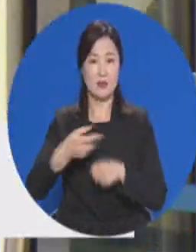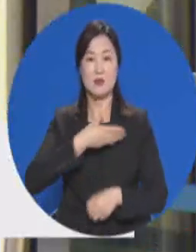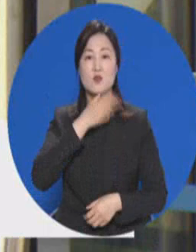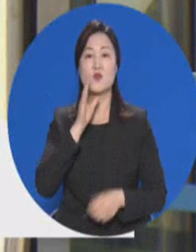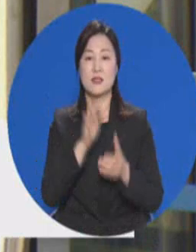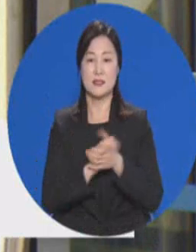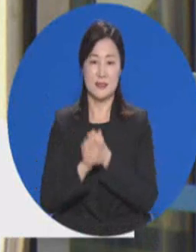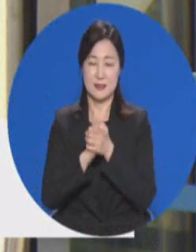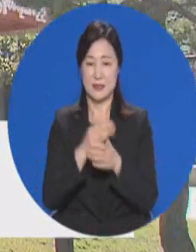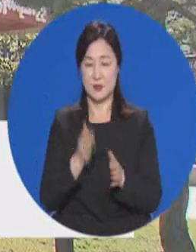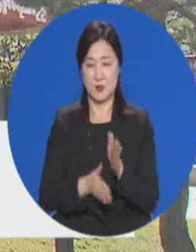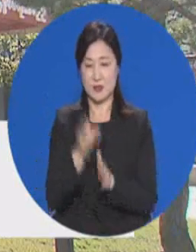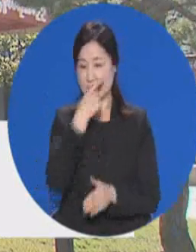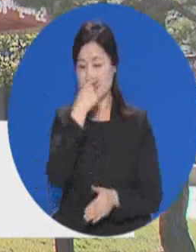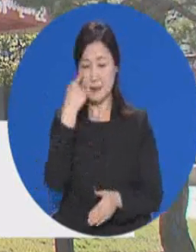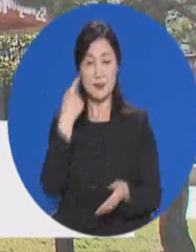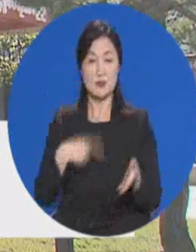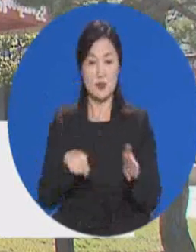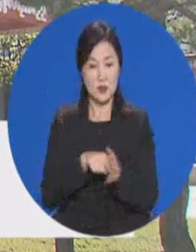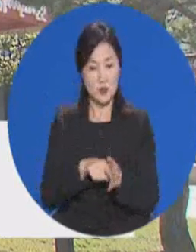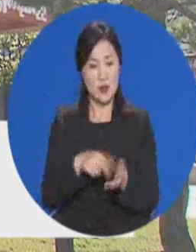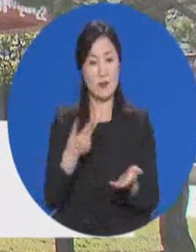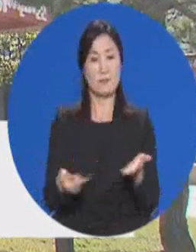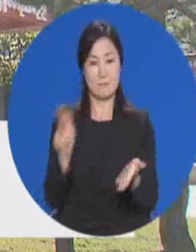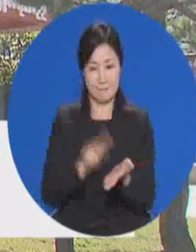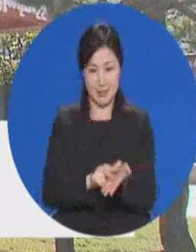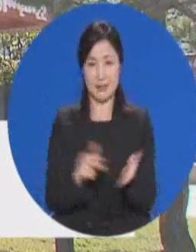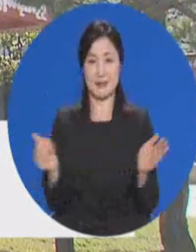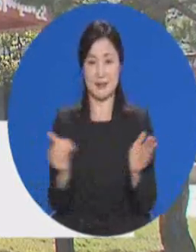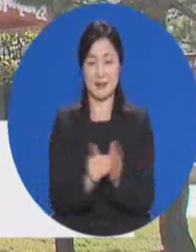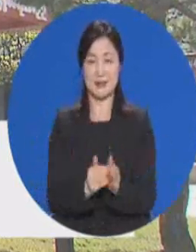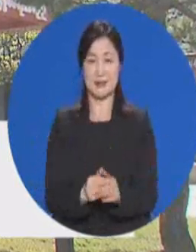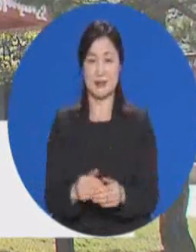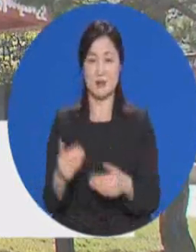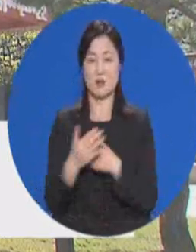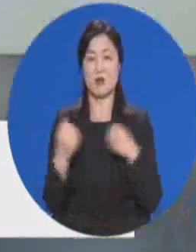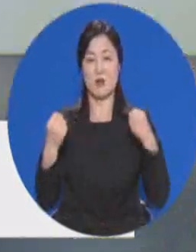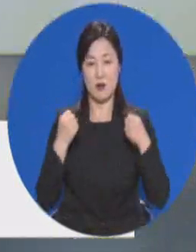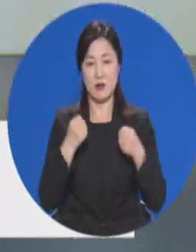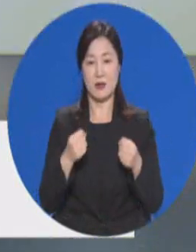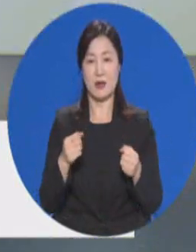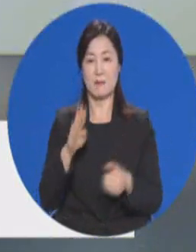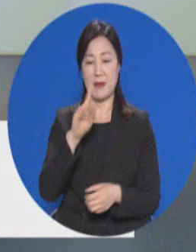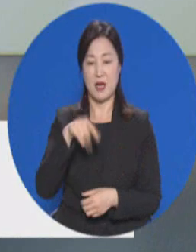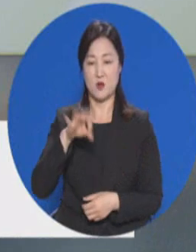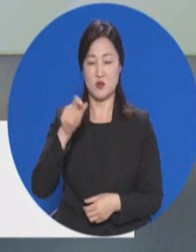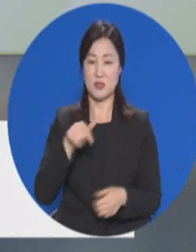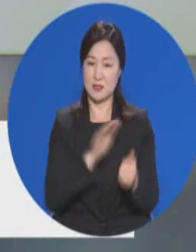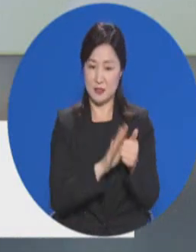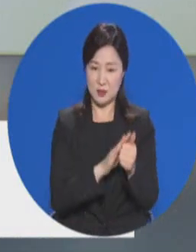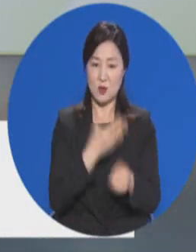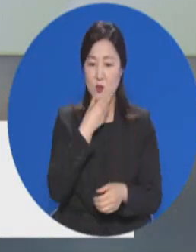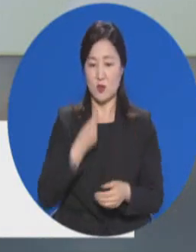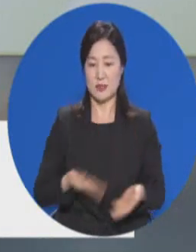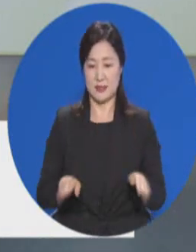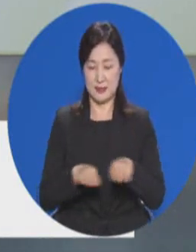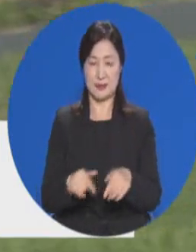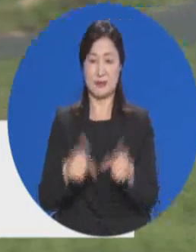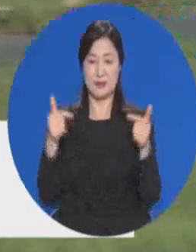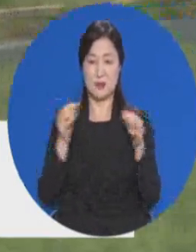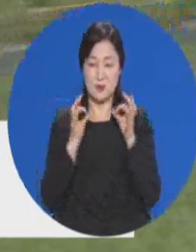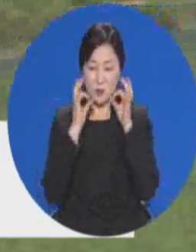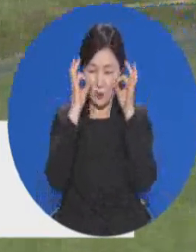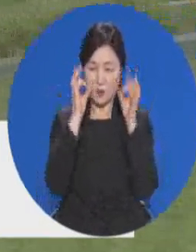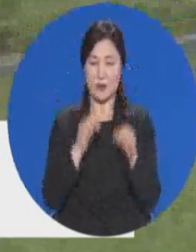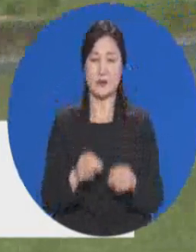친화도시 인증을 위해 최근 관련 조례를 제정한 데 이어 건강 바우처 지급과 복지시설 확충 등 다양한 노인